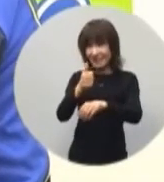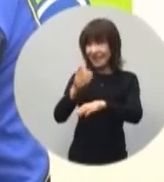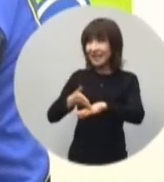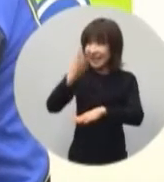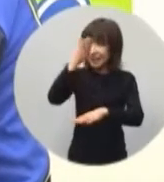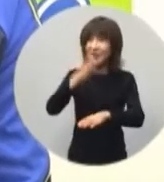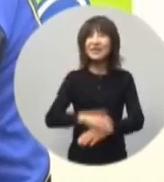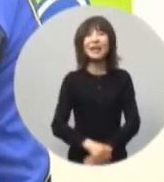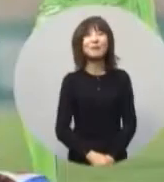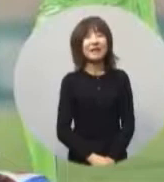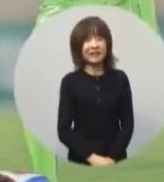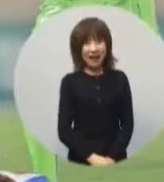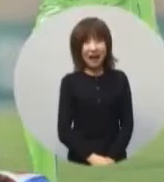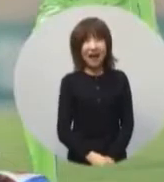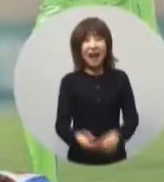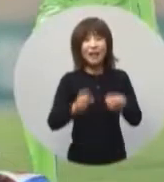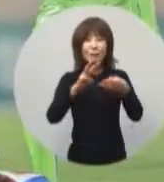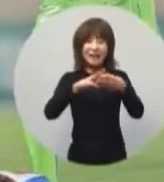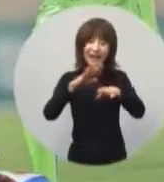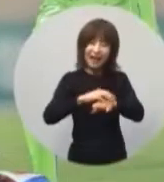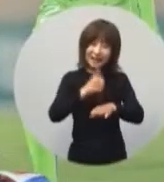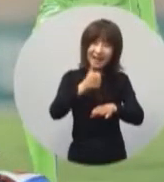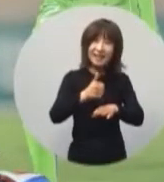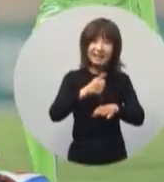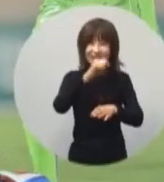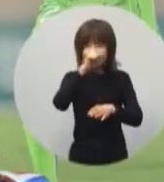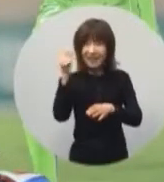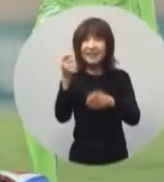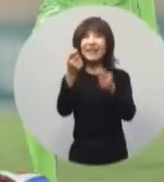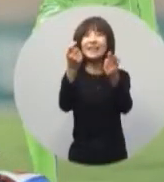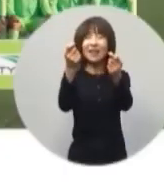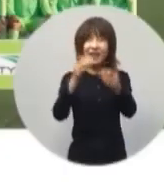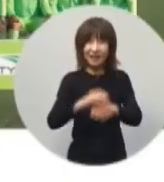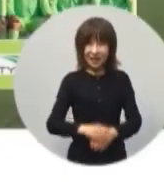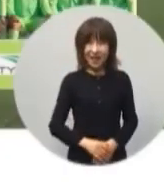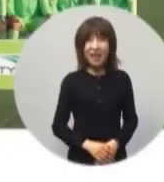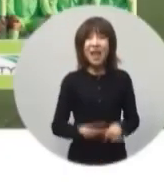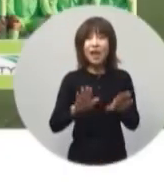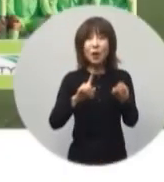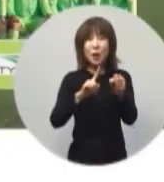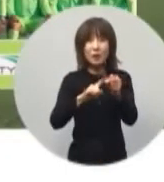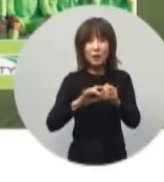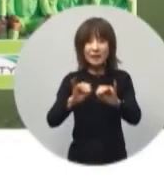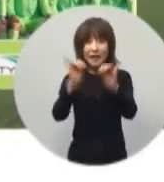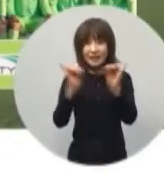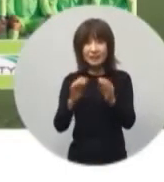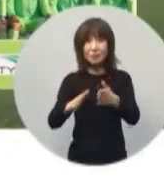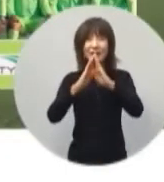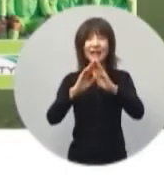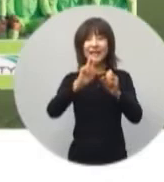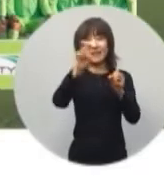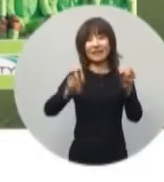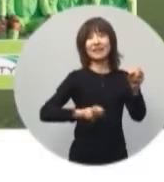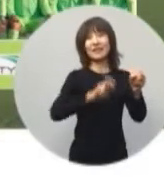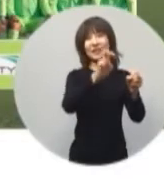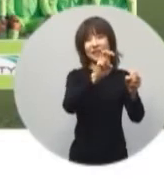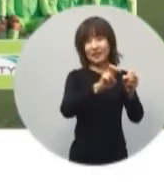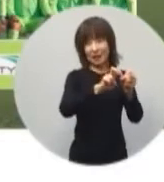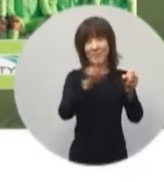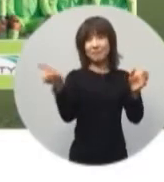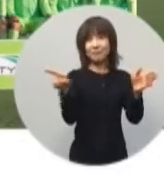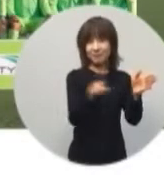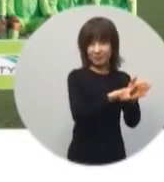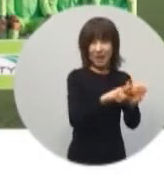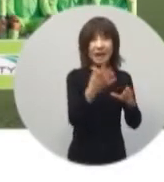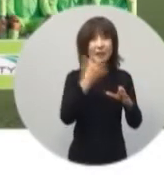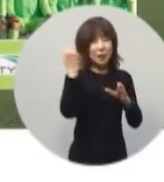。 鎌田選手素敵だったわね。今年でチーム結成20周年目を迎える湘